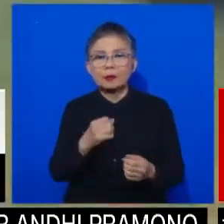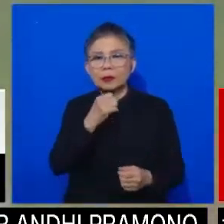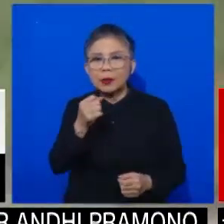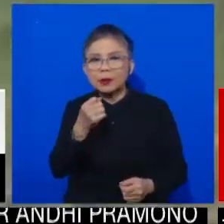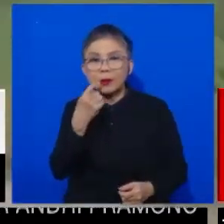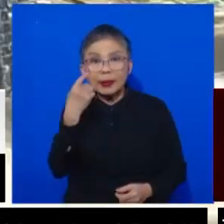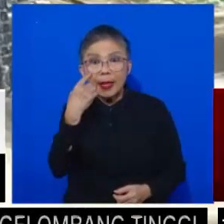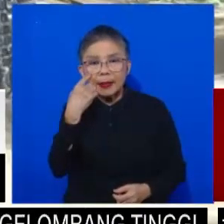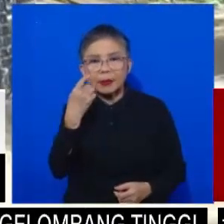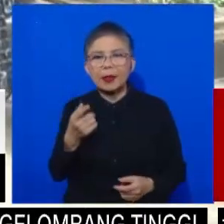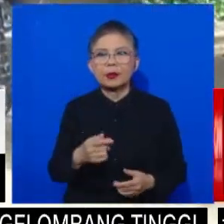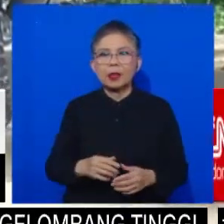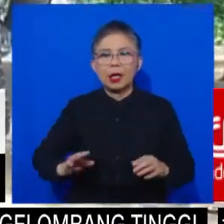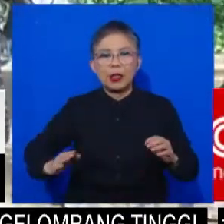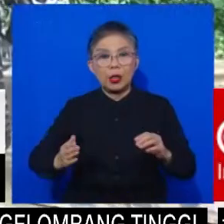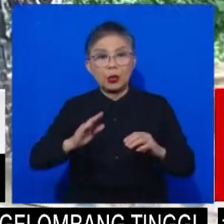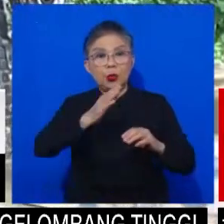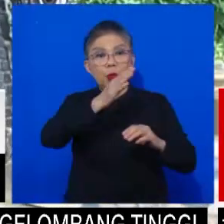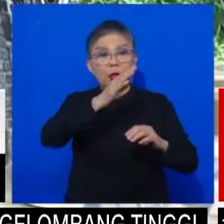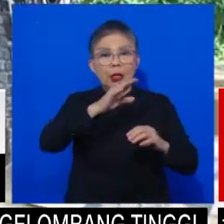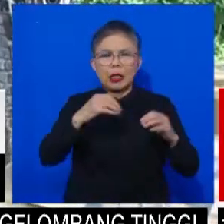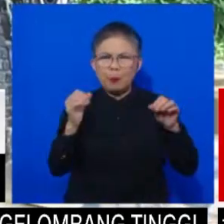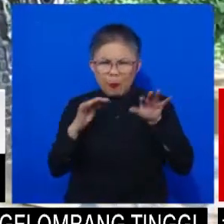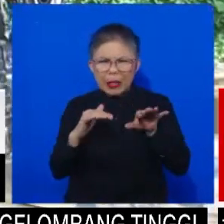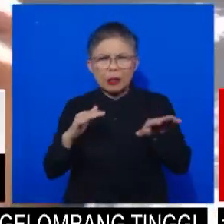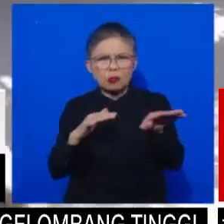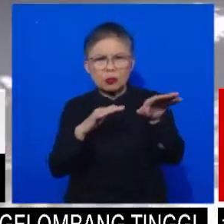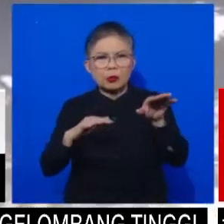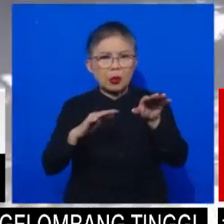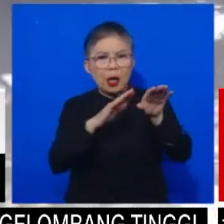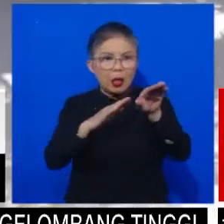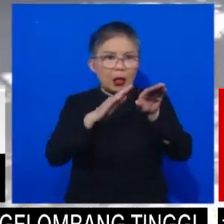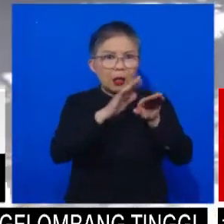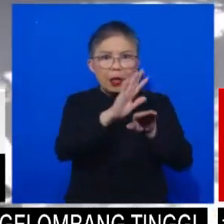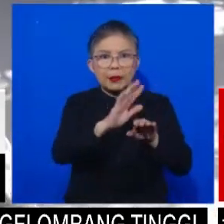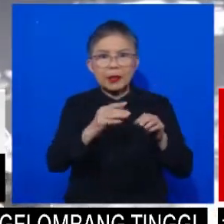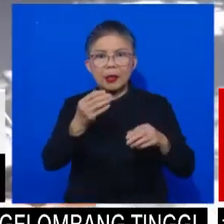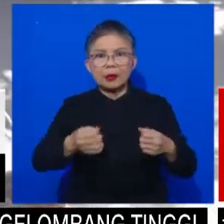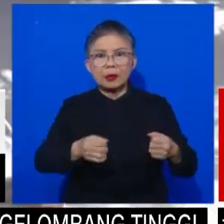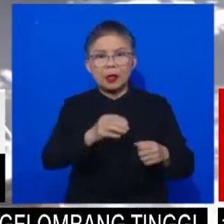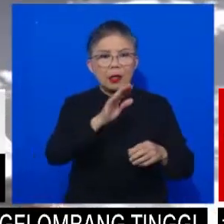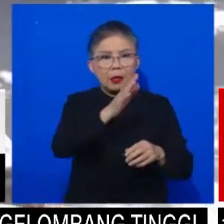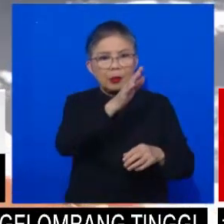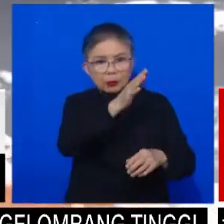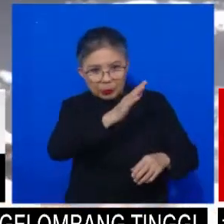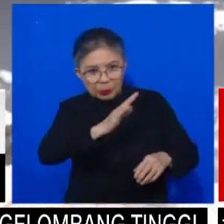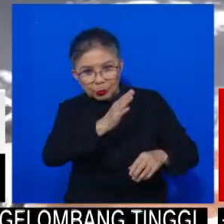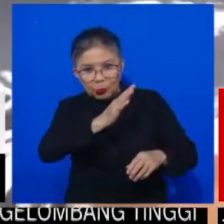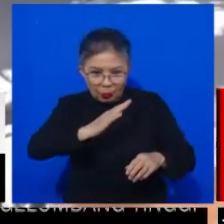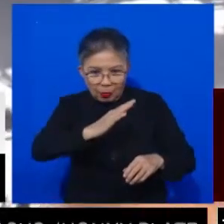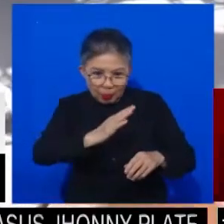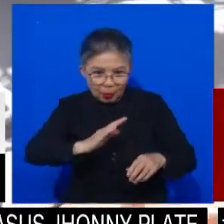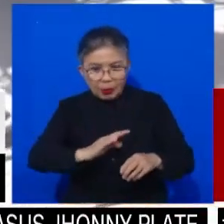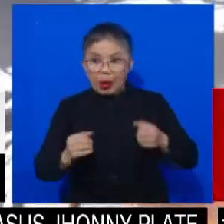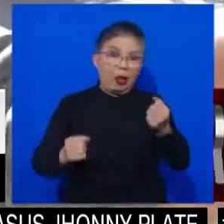saat kejadian lalu lintas, tanjakan Bukit Kodok sedang ramai kendaraan. Dan supir truk yang di bawah itu pun mencoba atrek. Tetapi karena